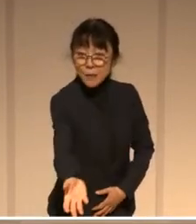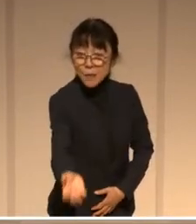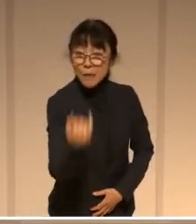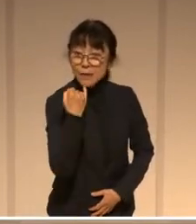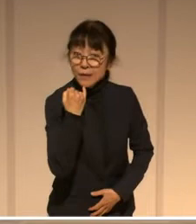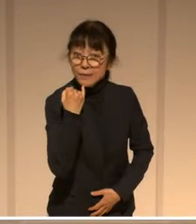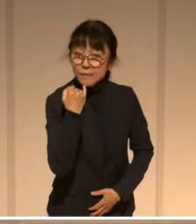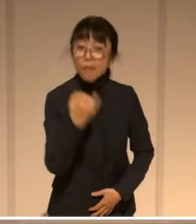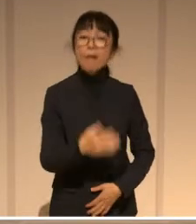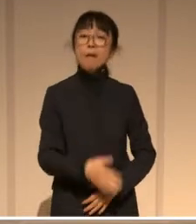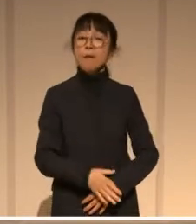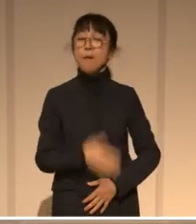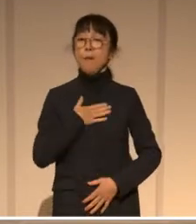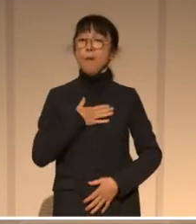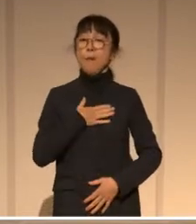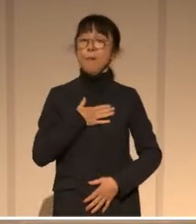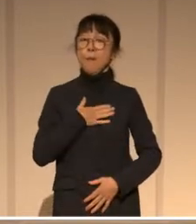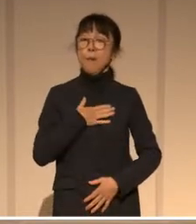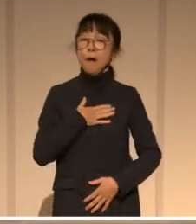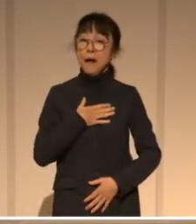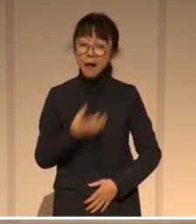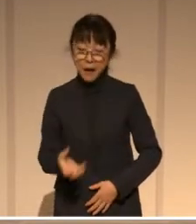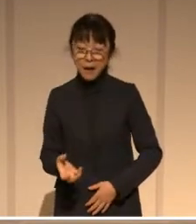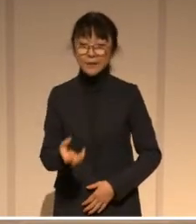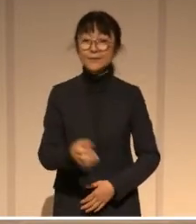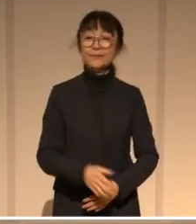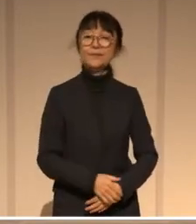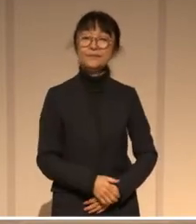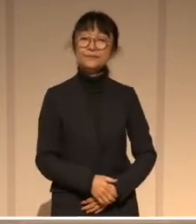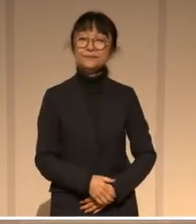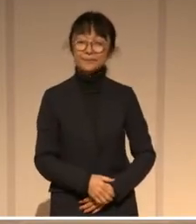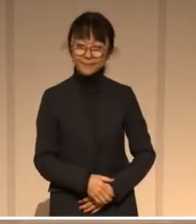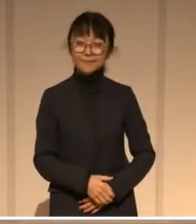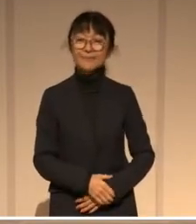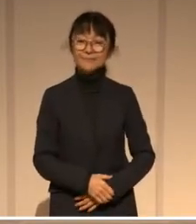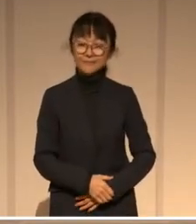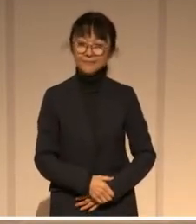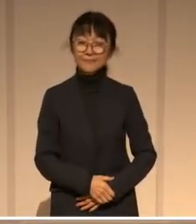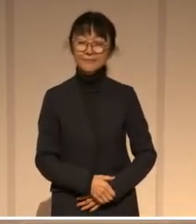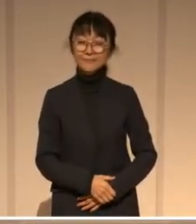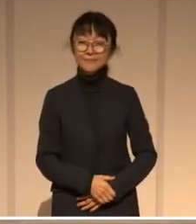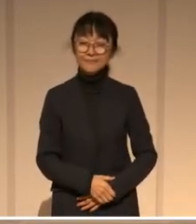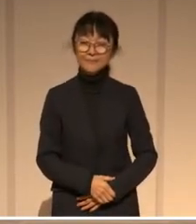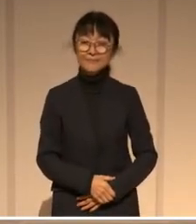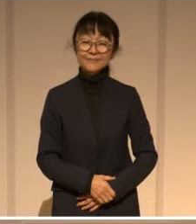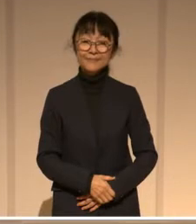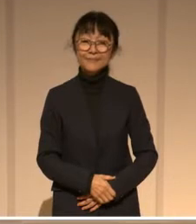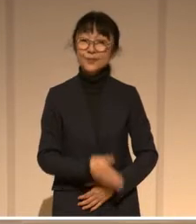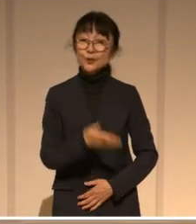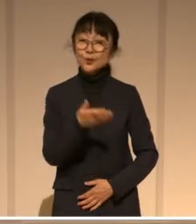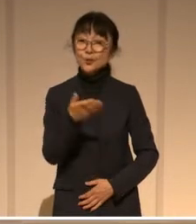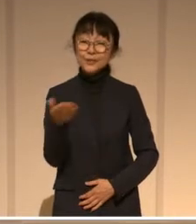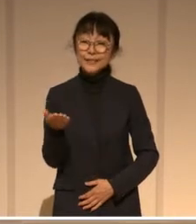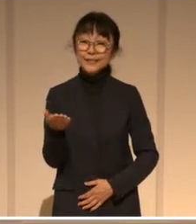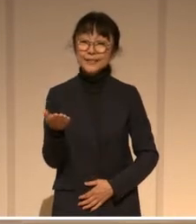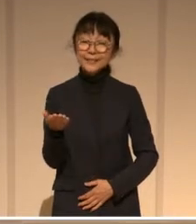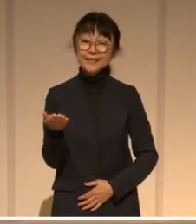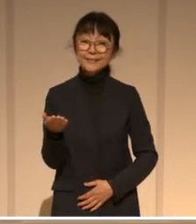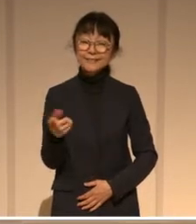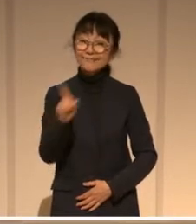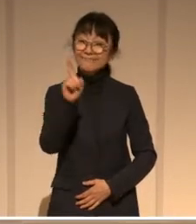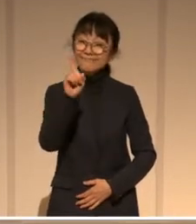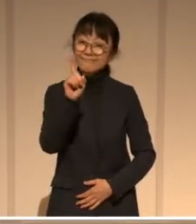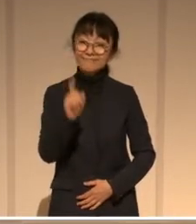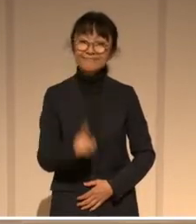結構ですよ育てるやら当ててみてくださいよねそういうのも手料理としてはありますからじゃあを2人目いきますよ